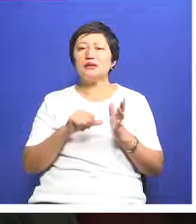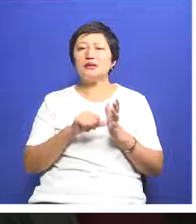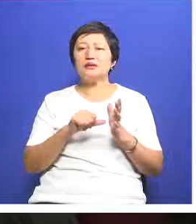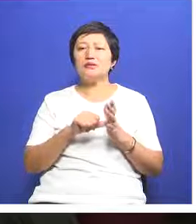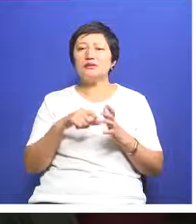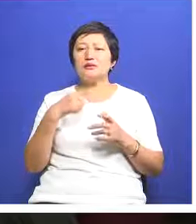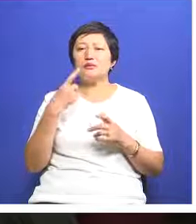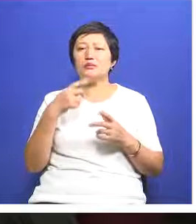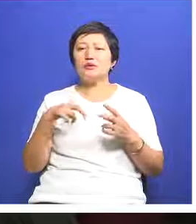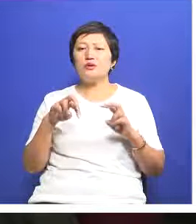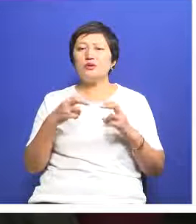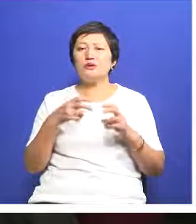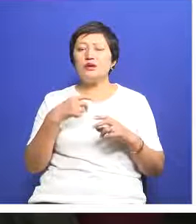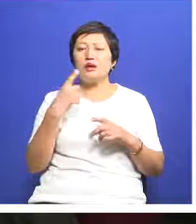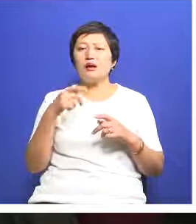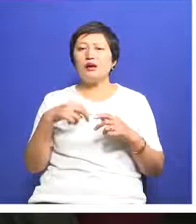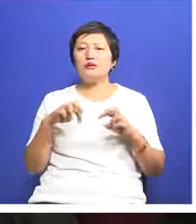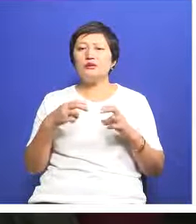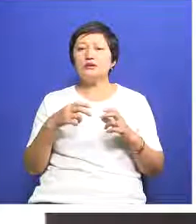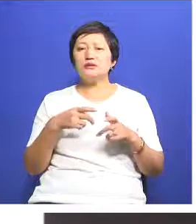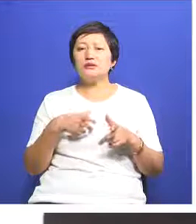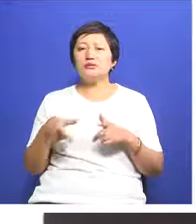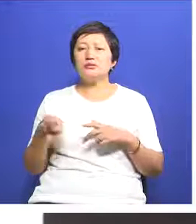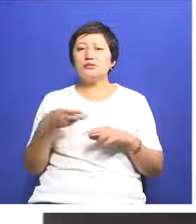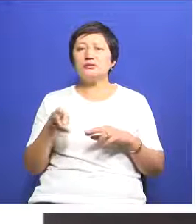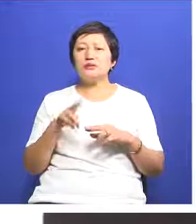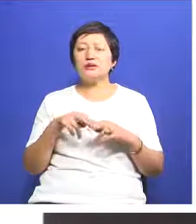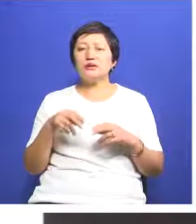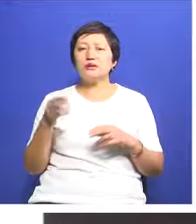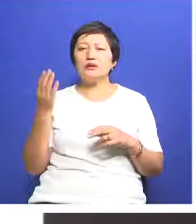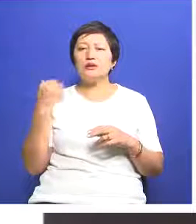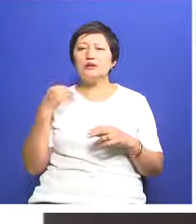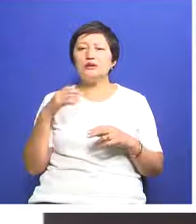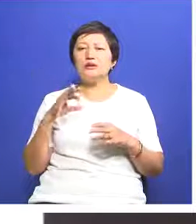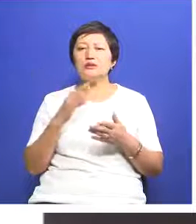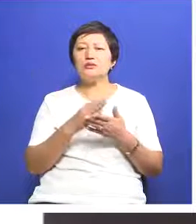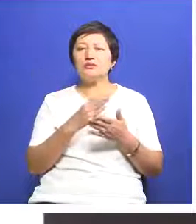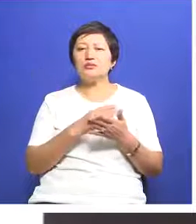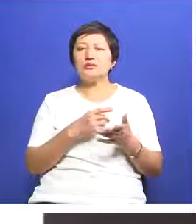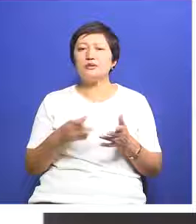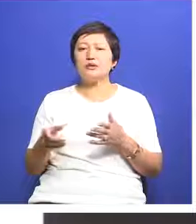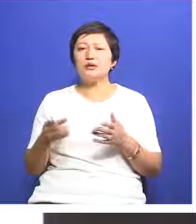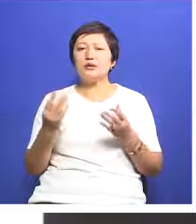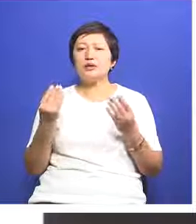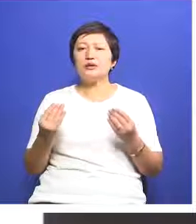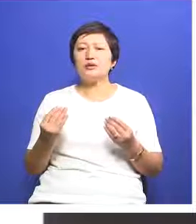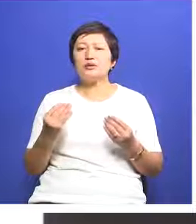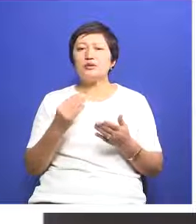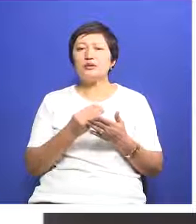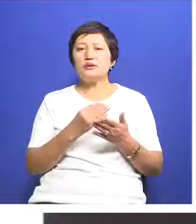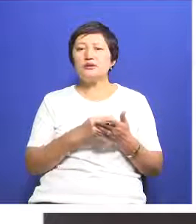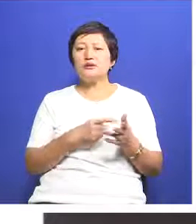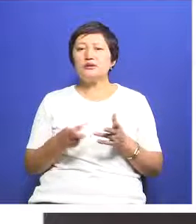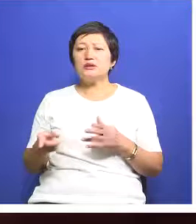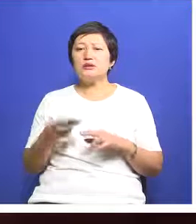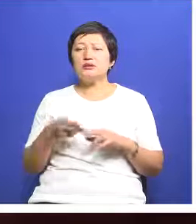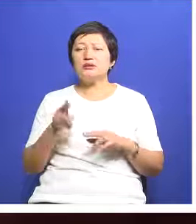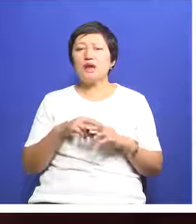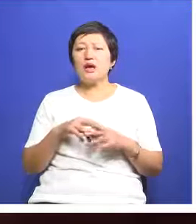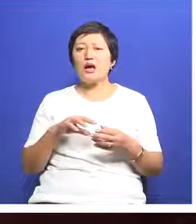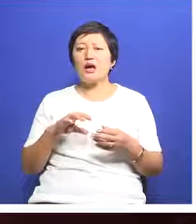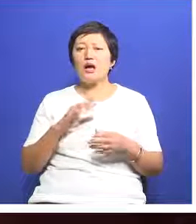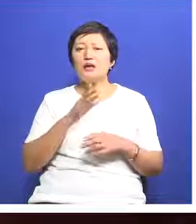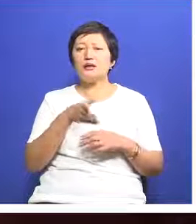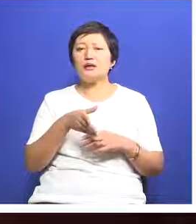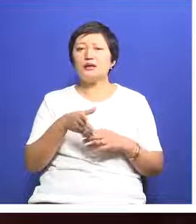мәселелеріне бойынша мәселелерді шешу үшін осы кешенді жоспарды қазіргі таңда жобасын жасап,